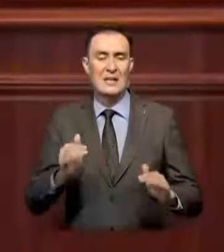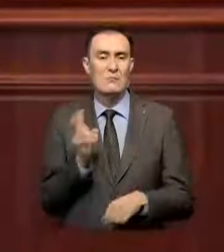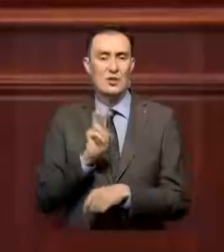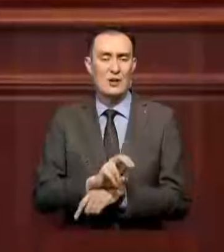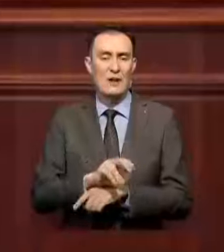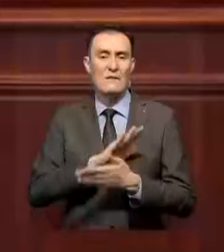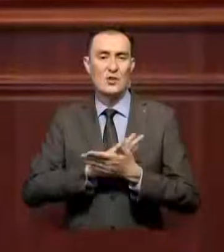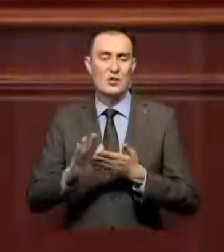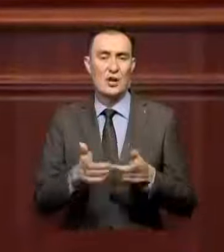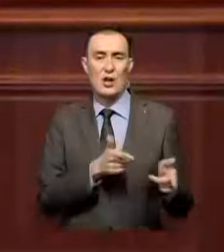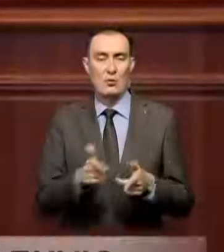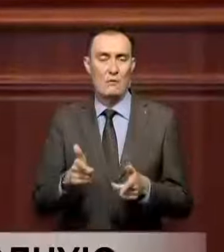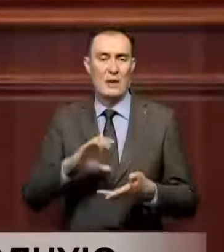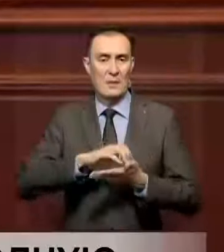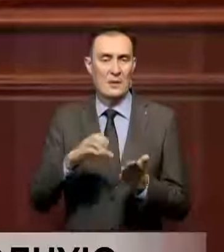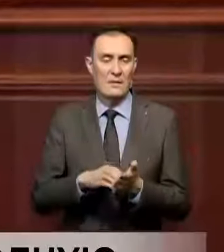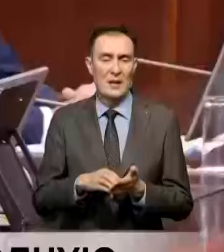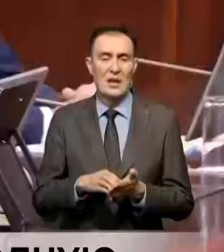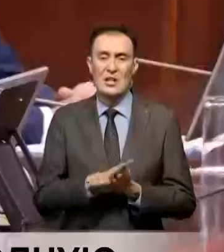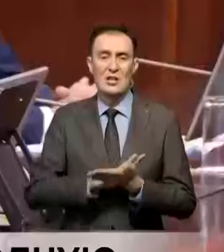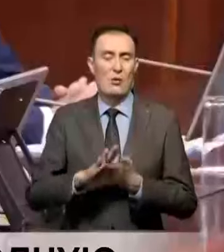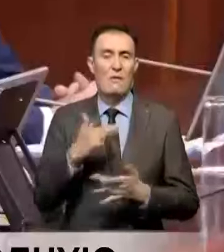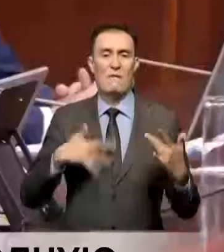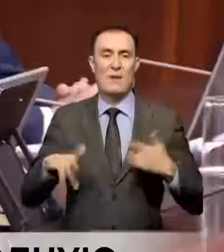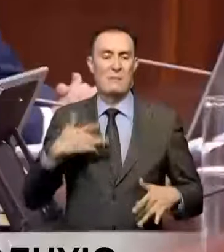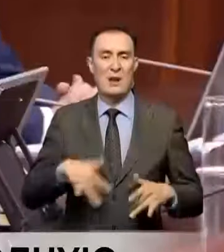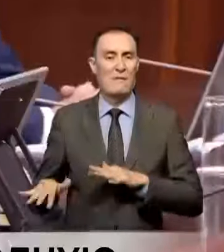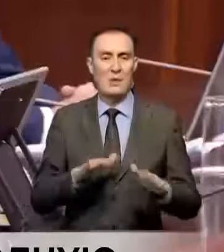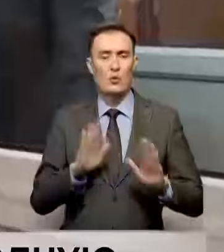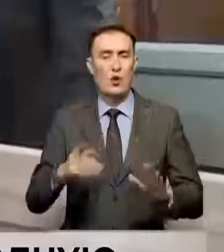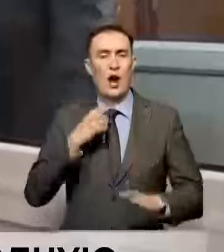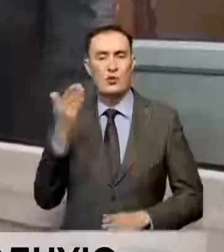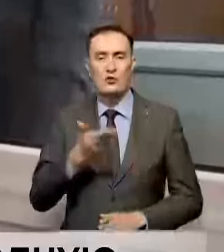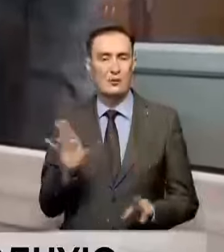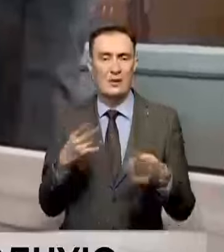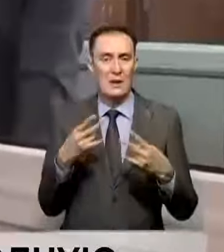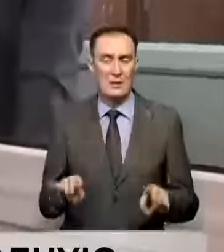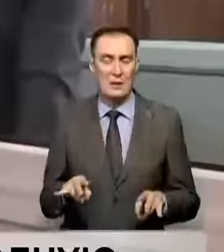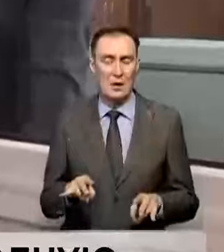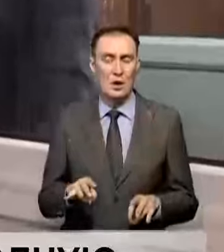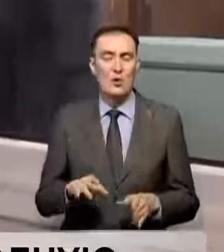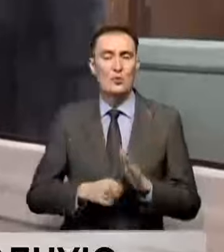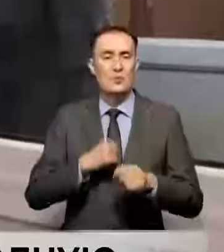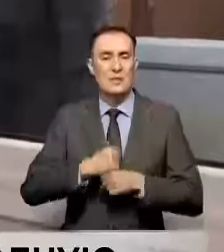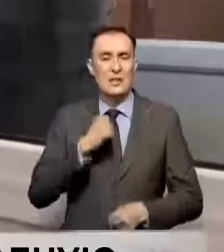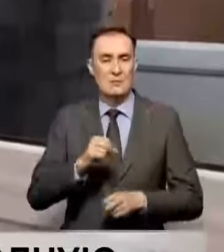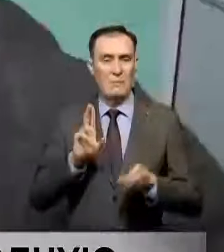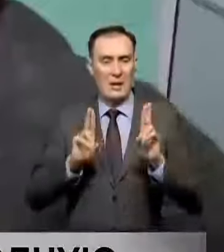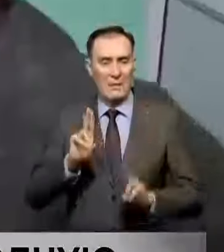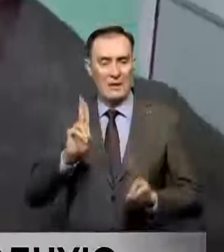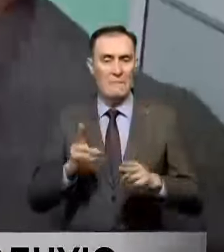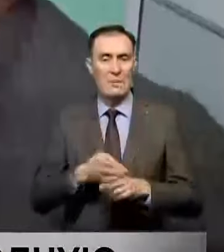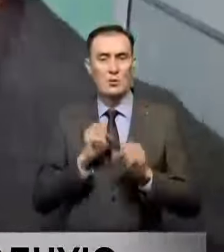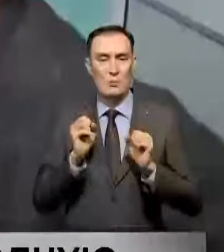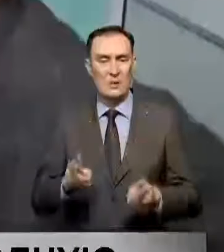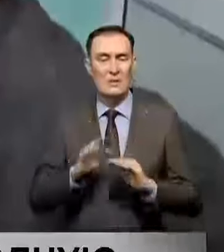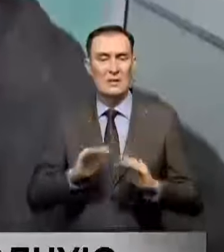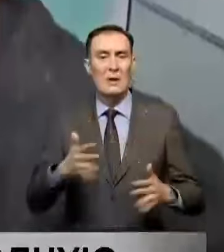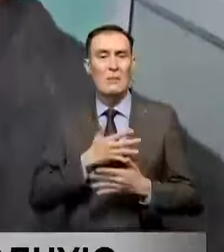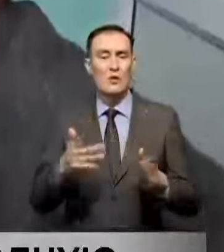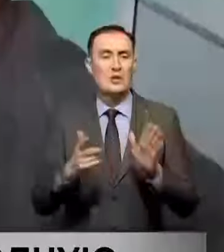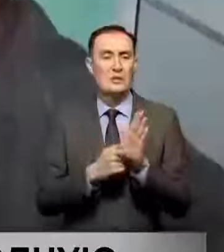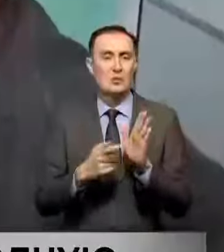чистые помещения. Здесь не может быть формального подхода только для отчета. Усилены требования к безопасности. Если количество учеников